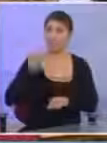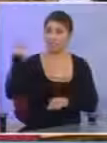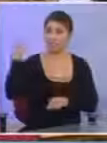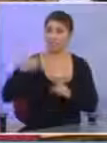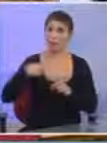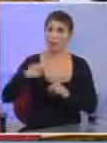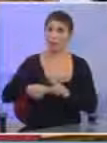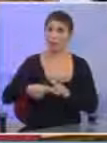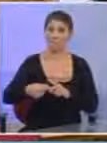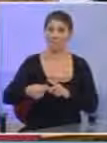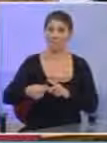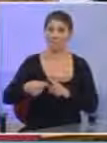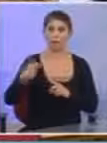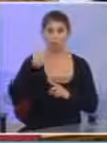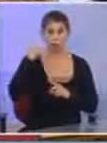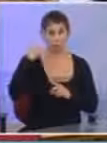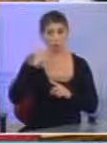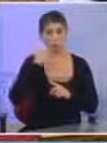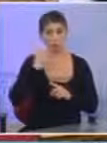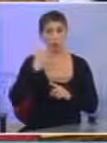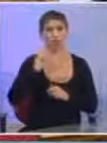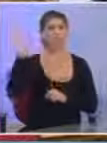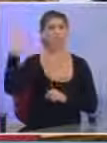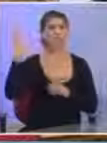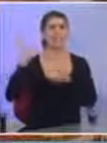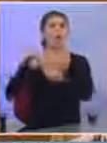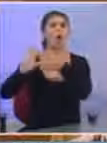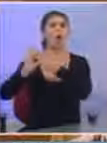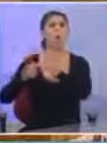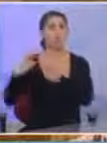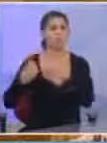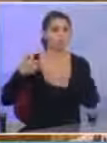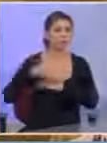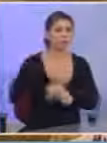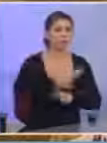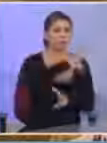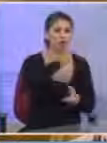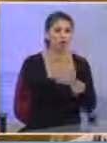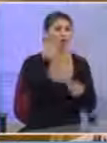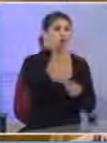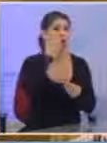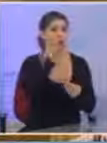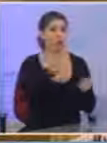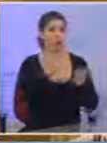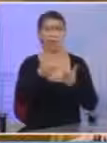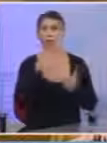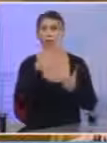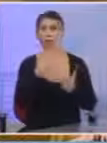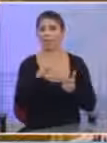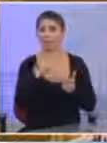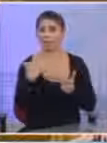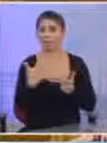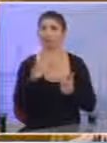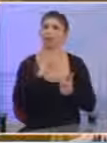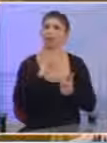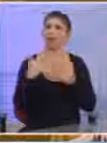ερχόμενο Φεβρουάριο, τα ξένα φανς θα έχουν πρόσβαση στο σύνολο των κόκκινων δανείων. Δηλαδή μιλάμε για 105 με 107 δις